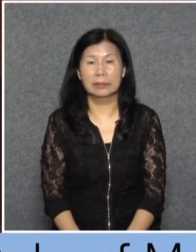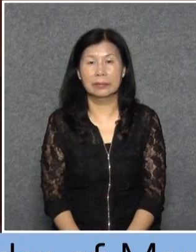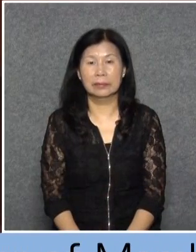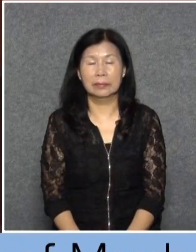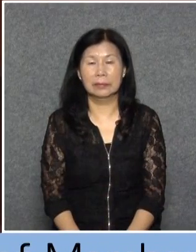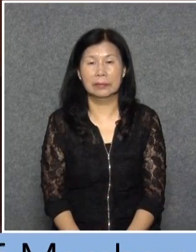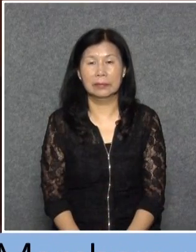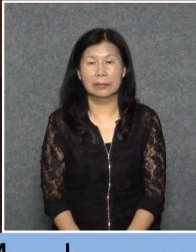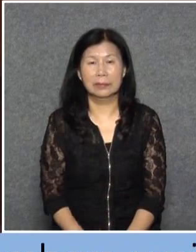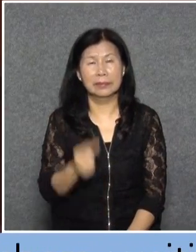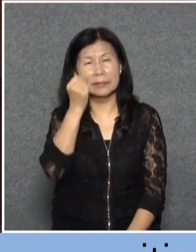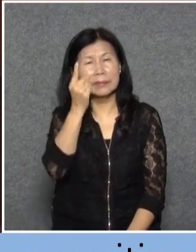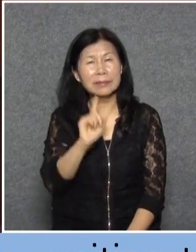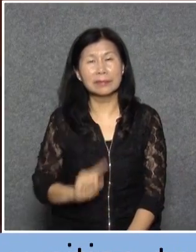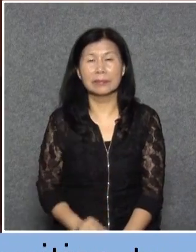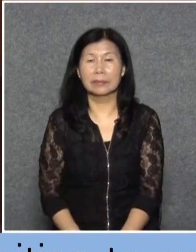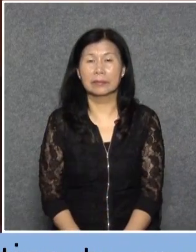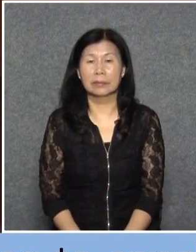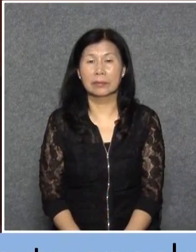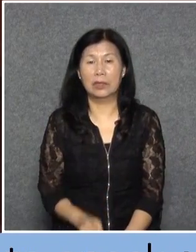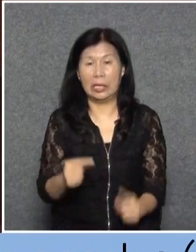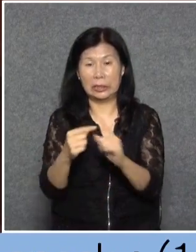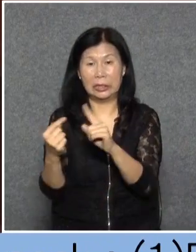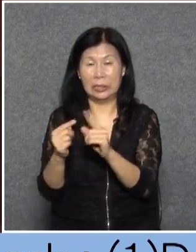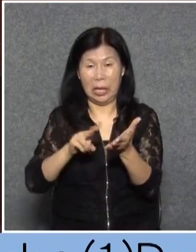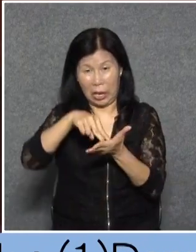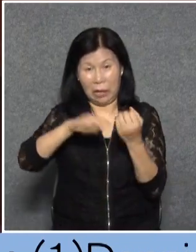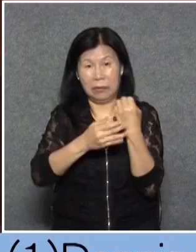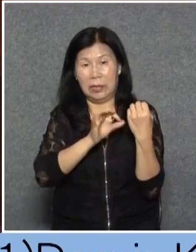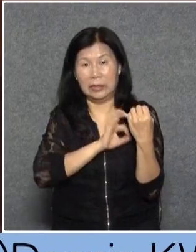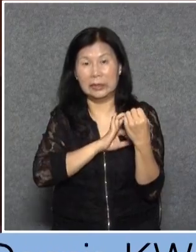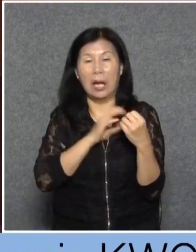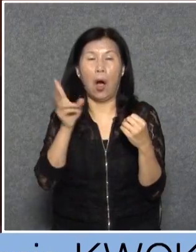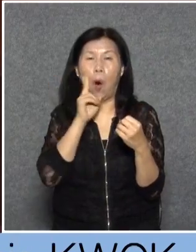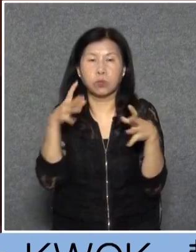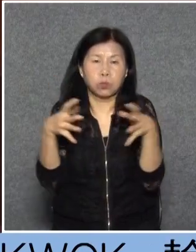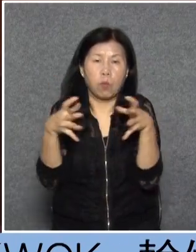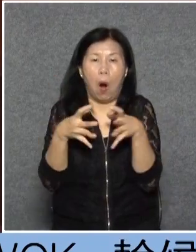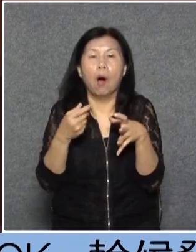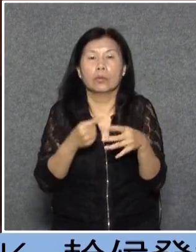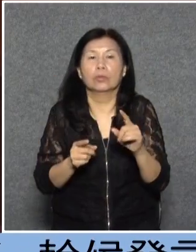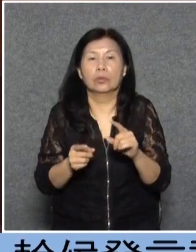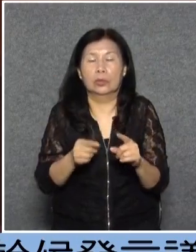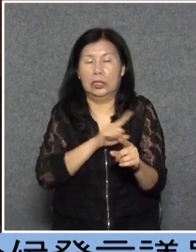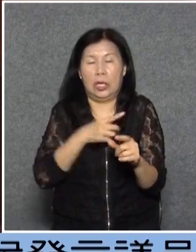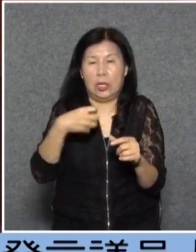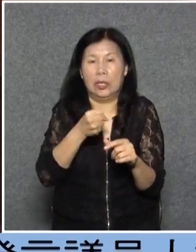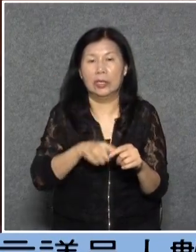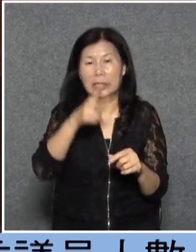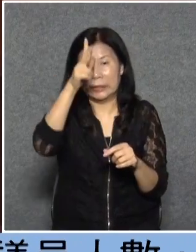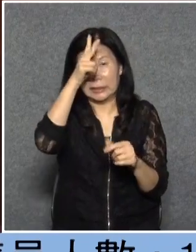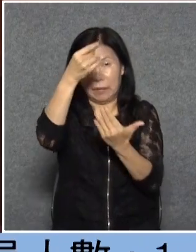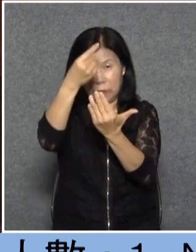唔怪得即系好多人话立法会系橡皮图章，系嘛？对政府呢啲咁嘅条